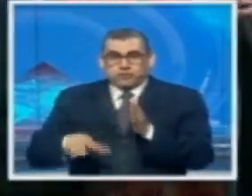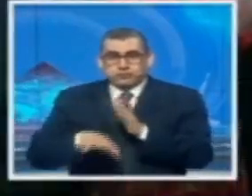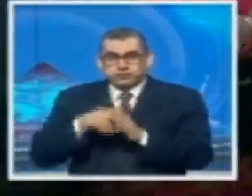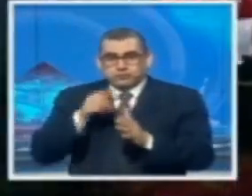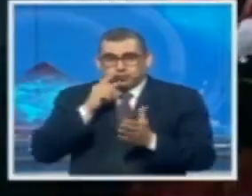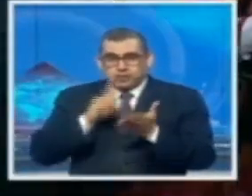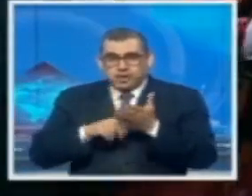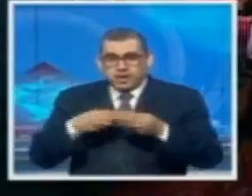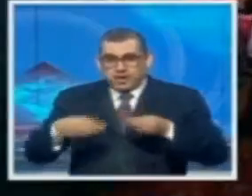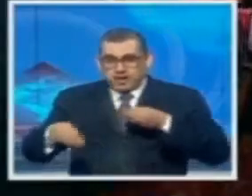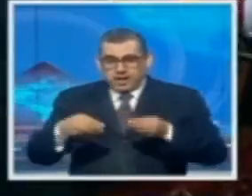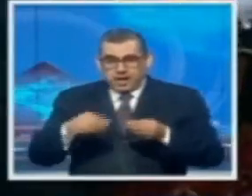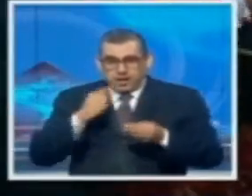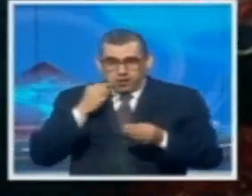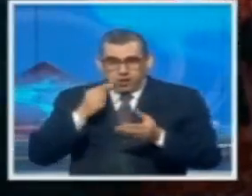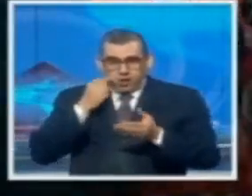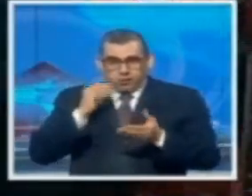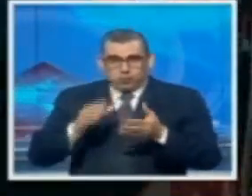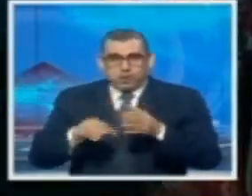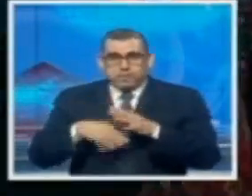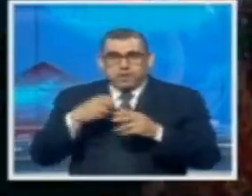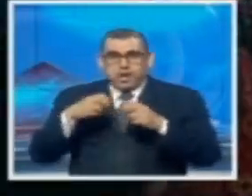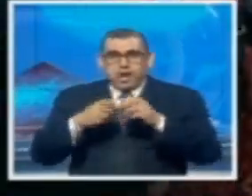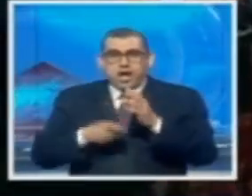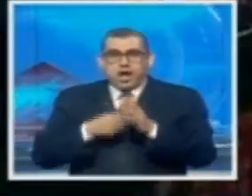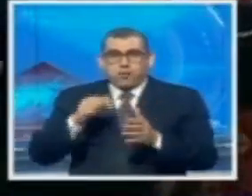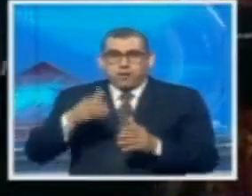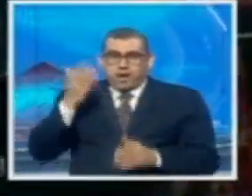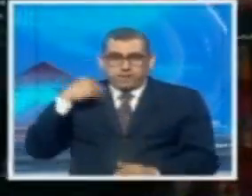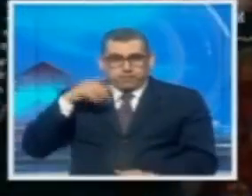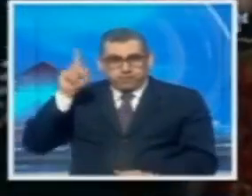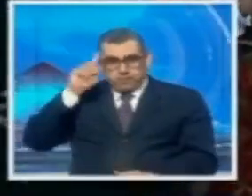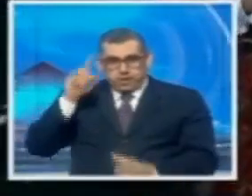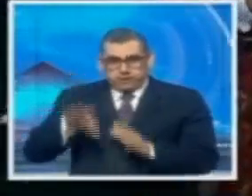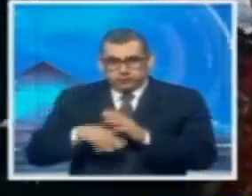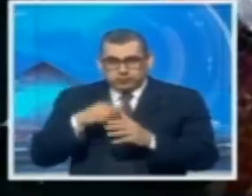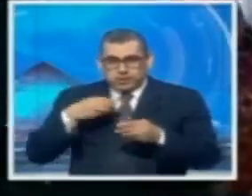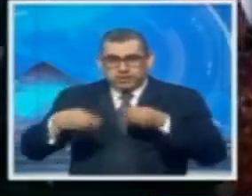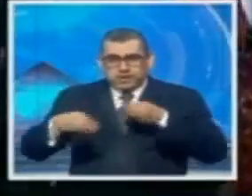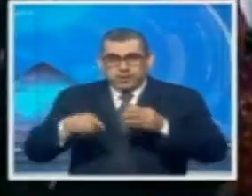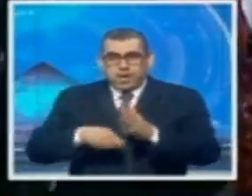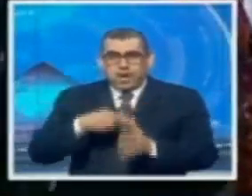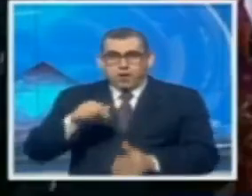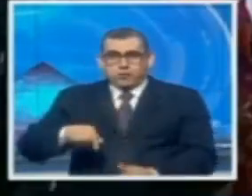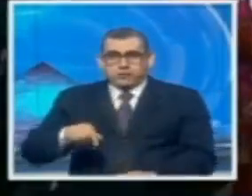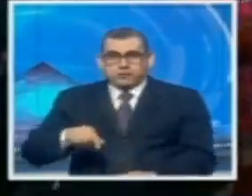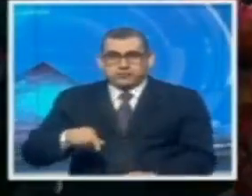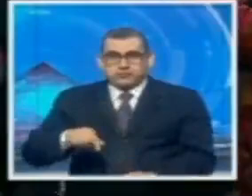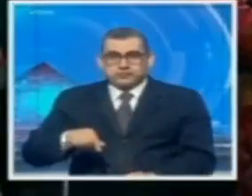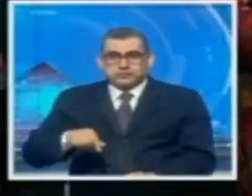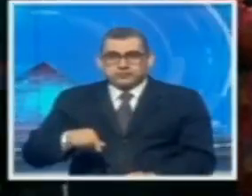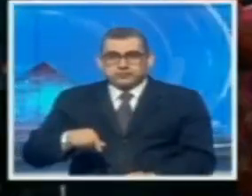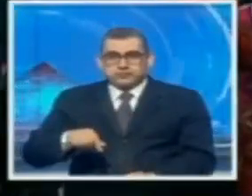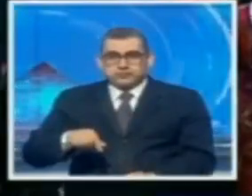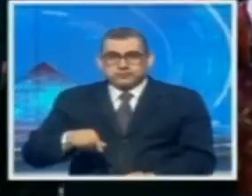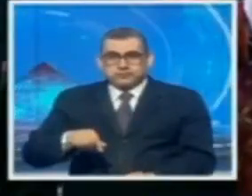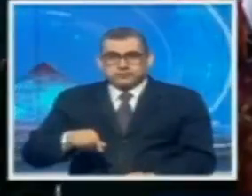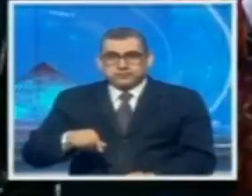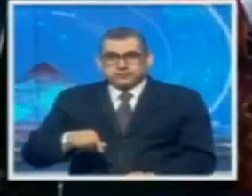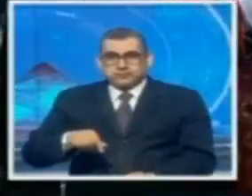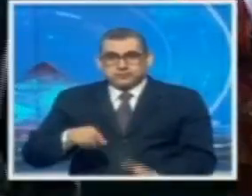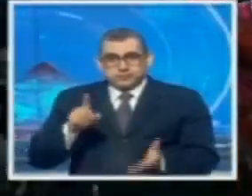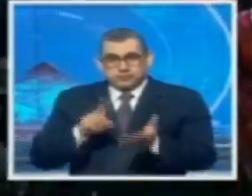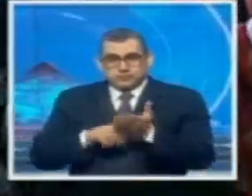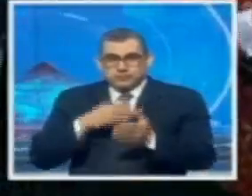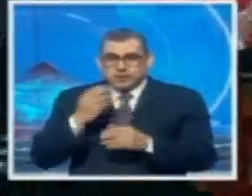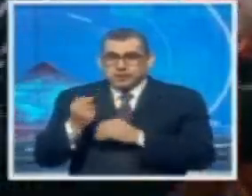ده أول مرة يدخل بير العبد، محدش كان بيعرف يعمل الجلد الطبيعي ده. اتعمل لنا تدريب